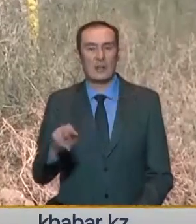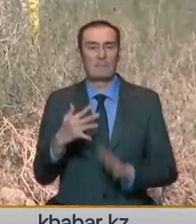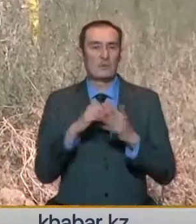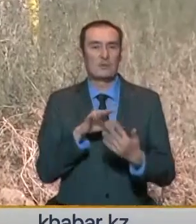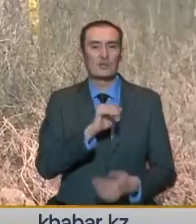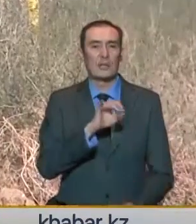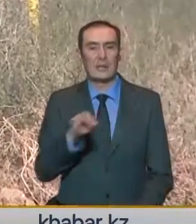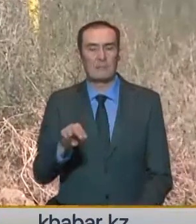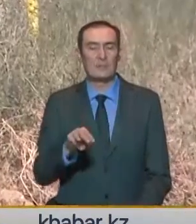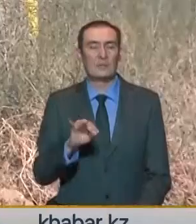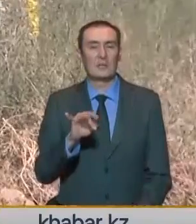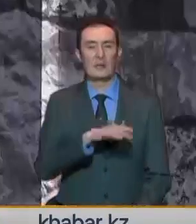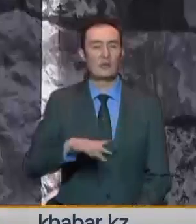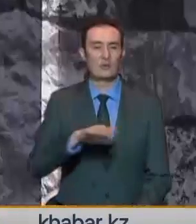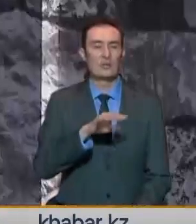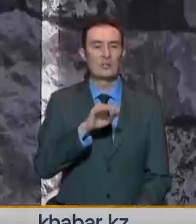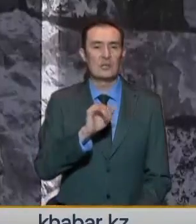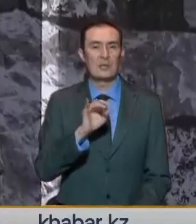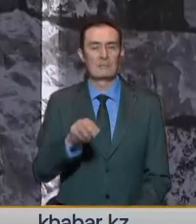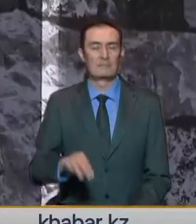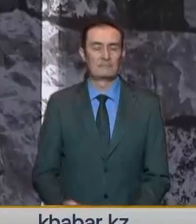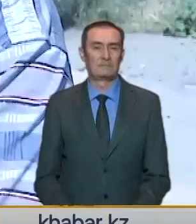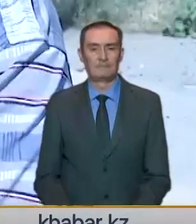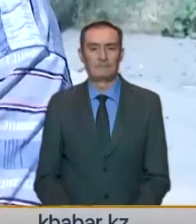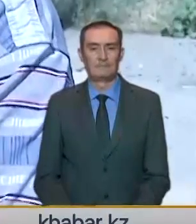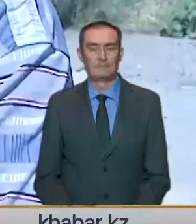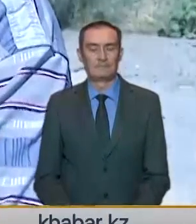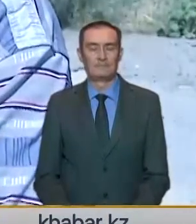поселка Жайрем и Жанаркинского района.